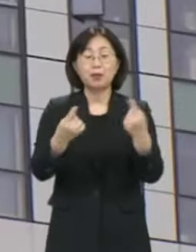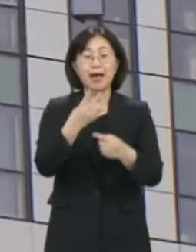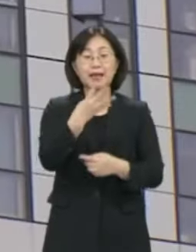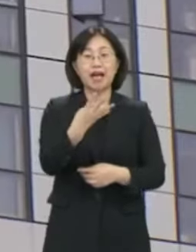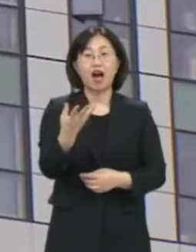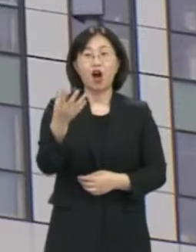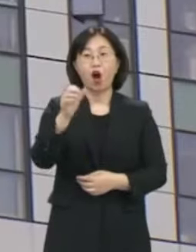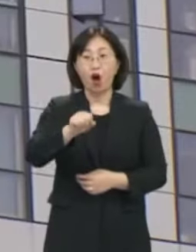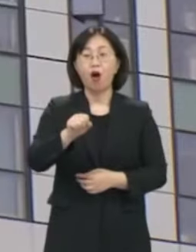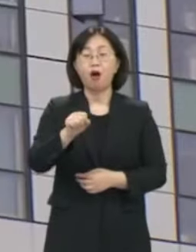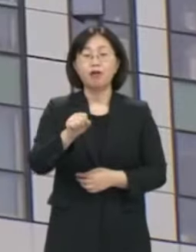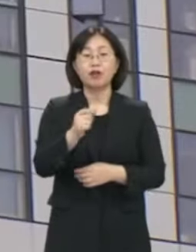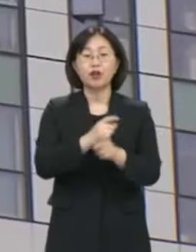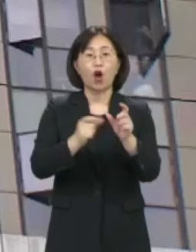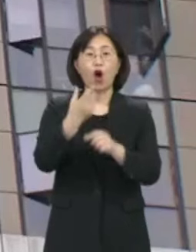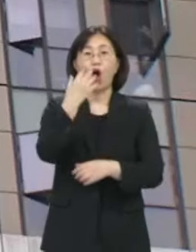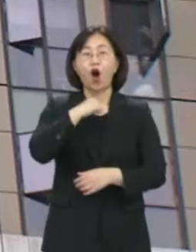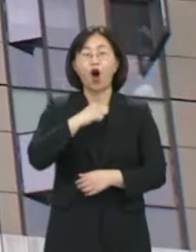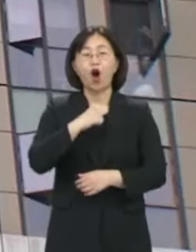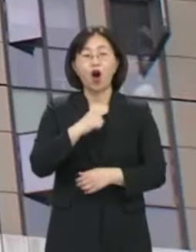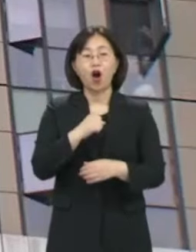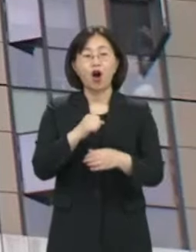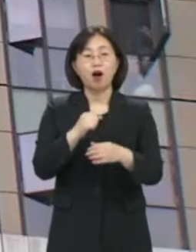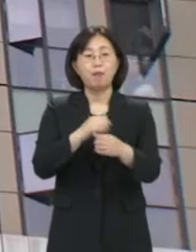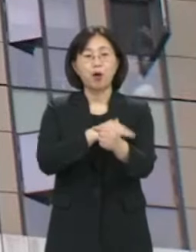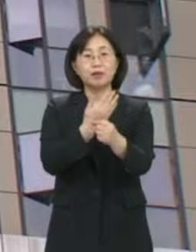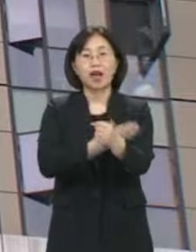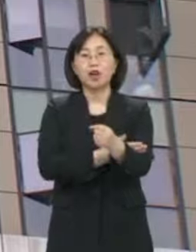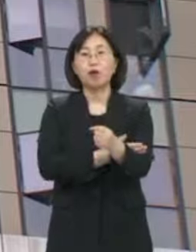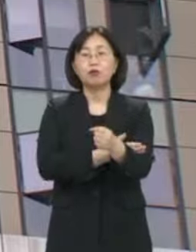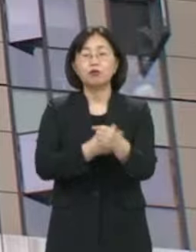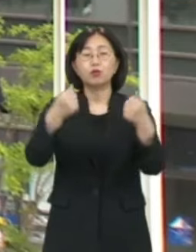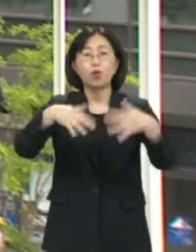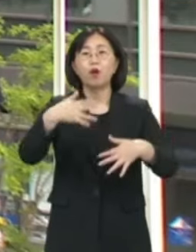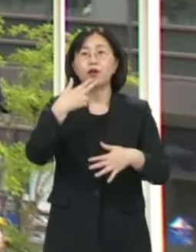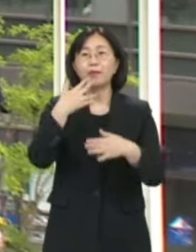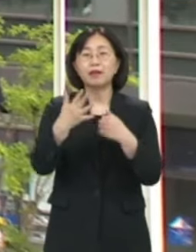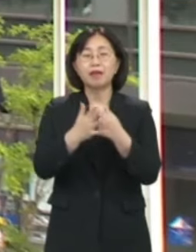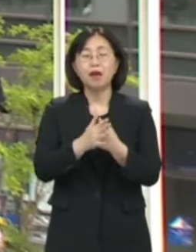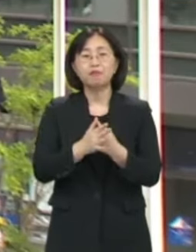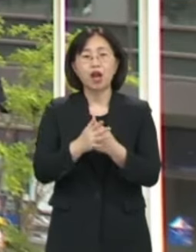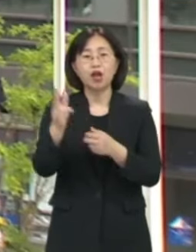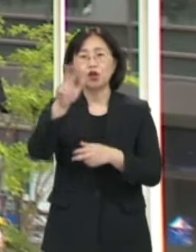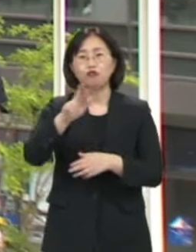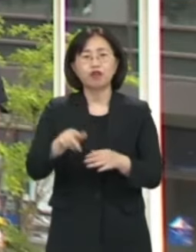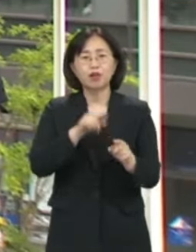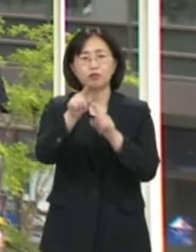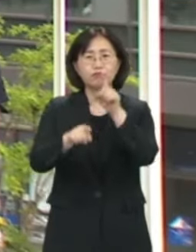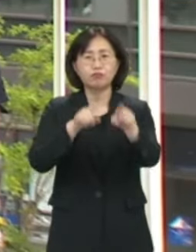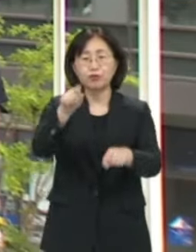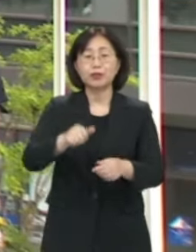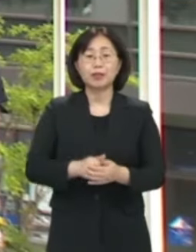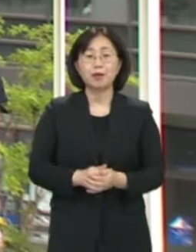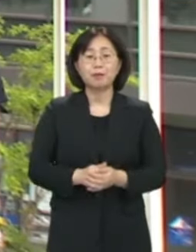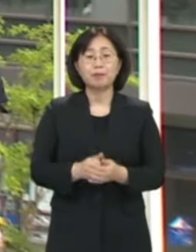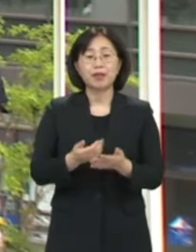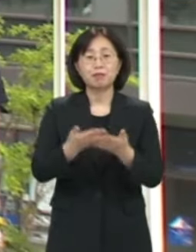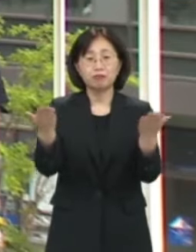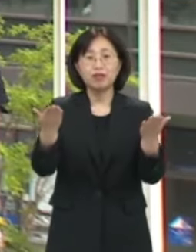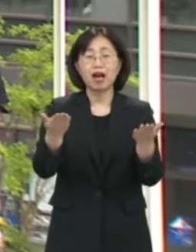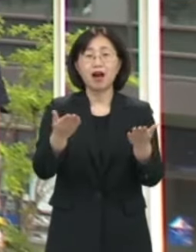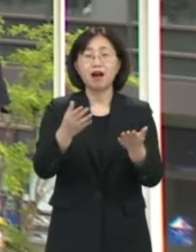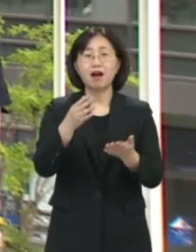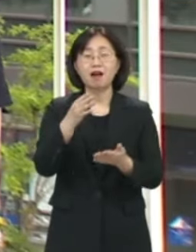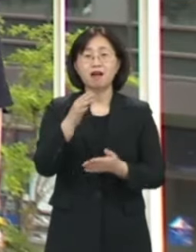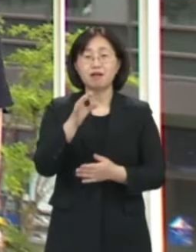요건 제한도 없다 보니 너도나도 지원한 겁니다. 최근 공사비 상승으로 고분양가 논란이 계속되며 평당